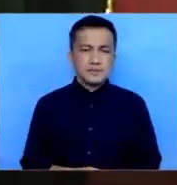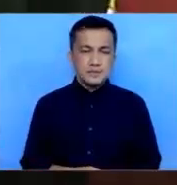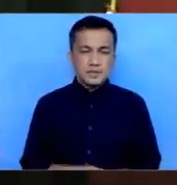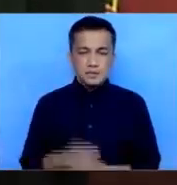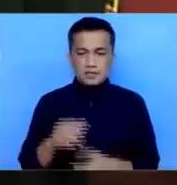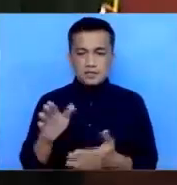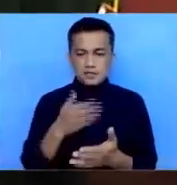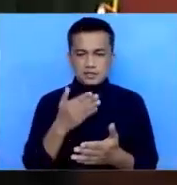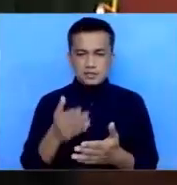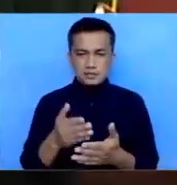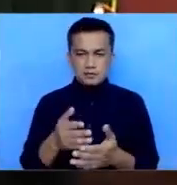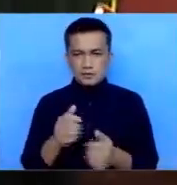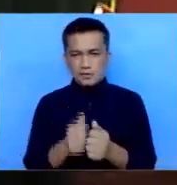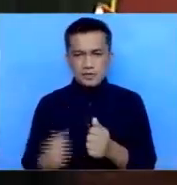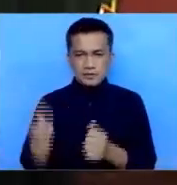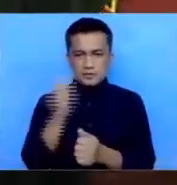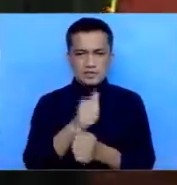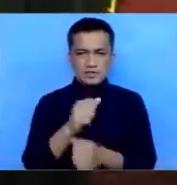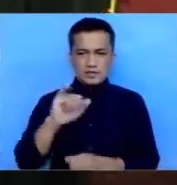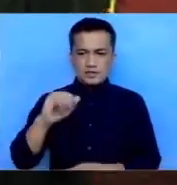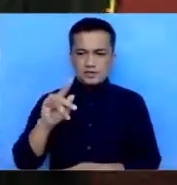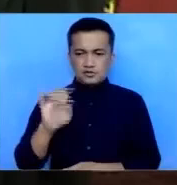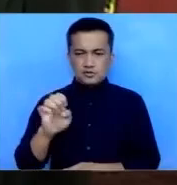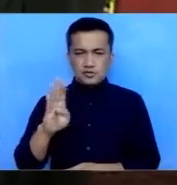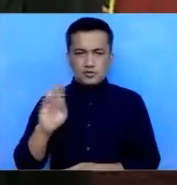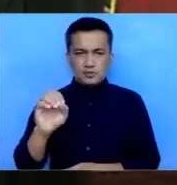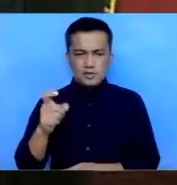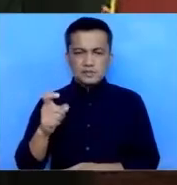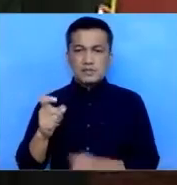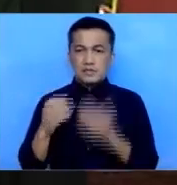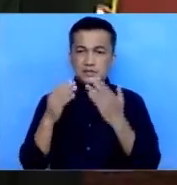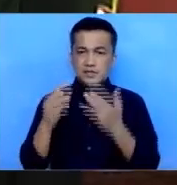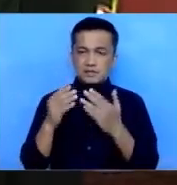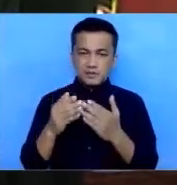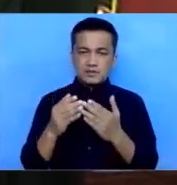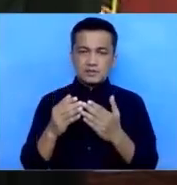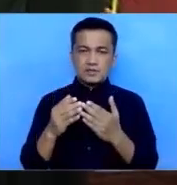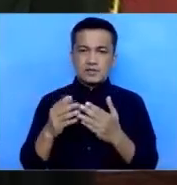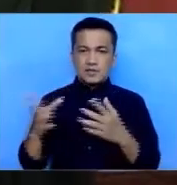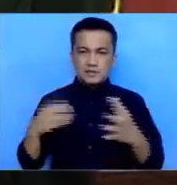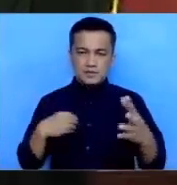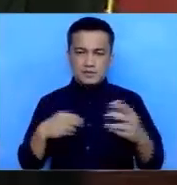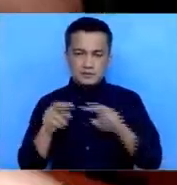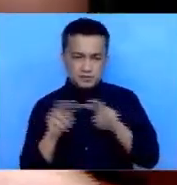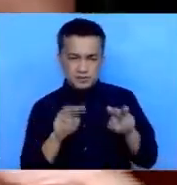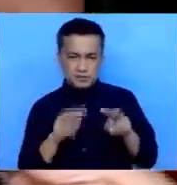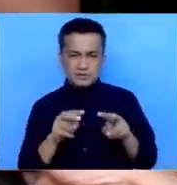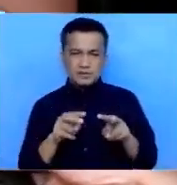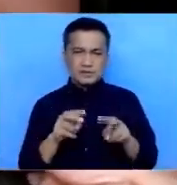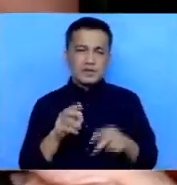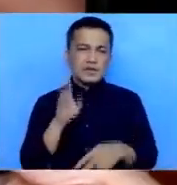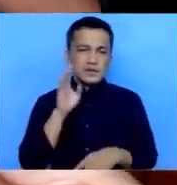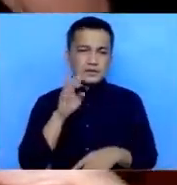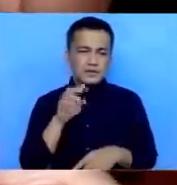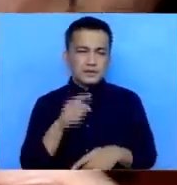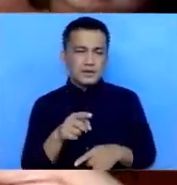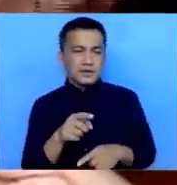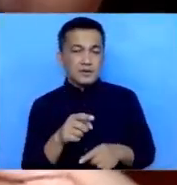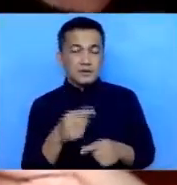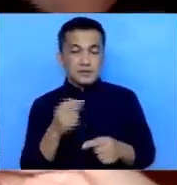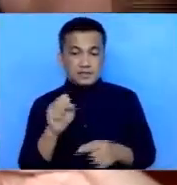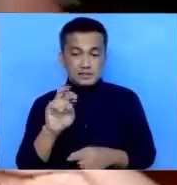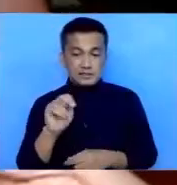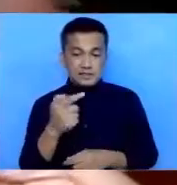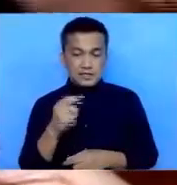Juke Bosses, thankful naman sa pagtangkilik ng ating mga kapatid sa Sing Galing. Best kami, thank you Lord talaga kasi tuloy-tuloy